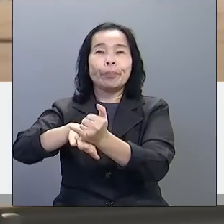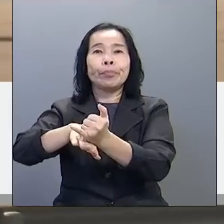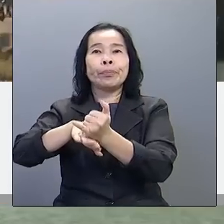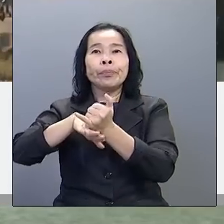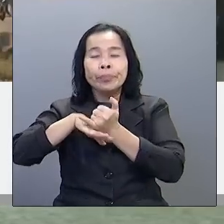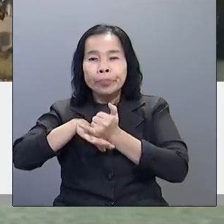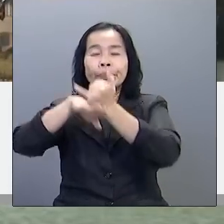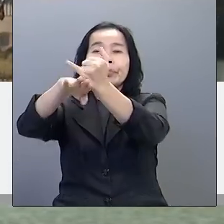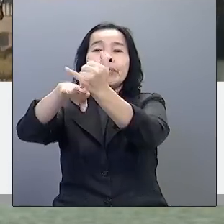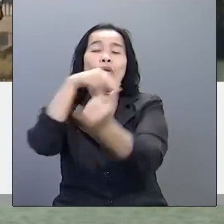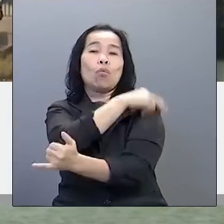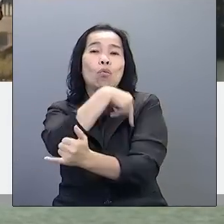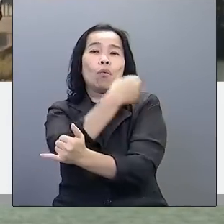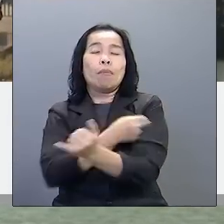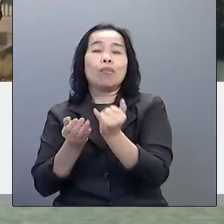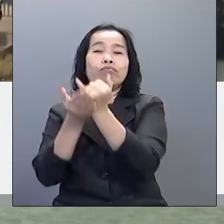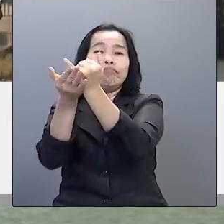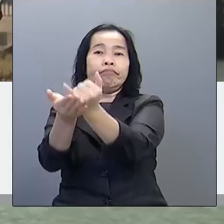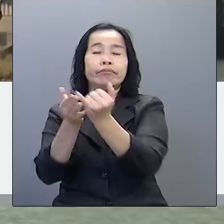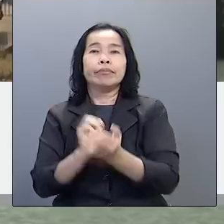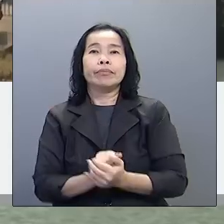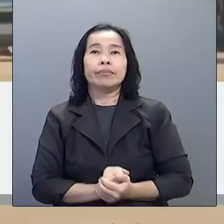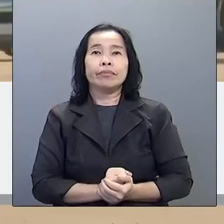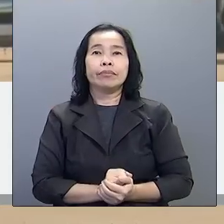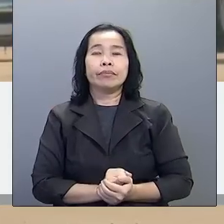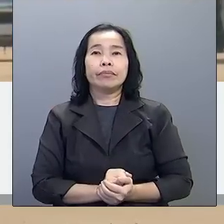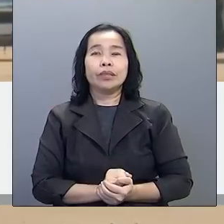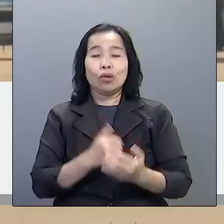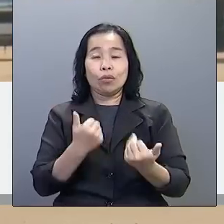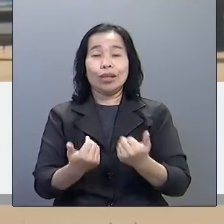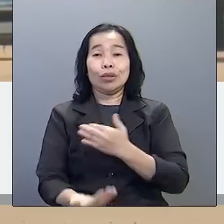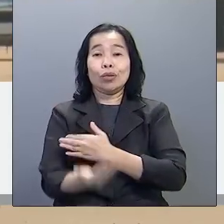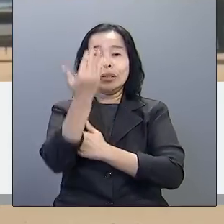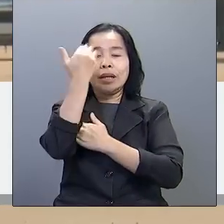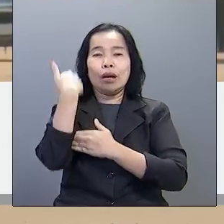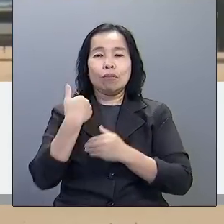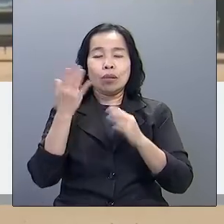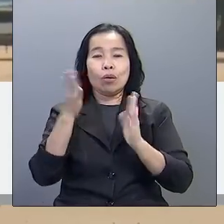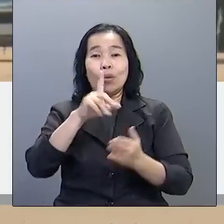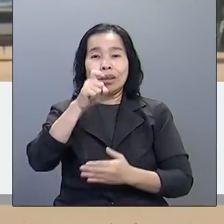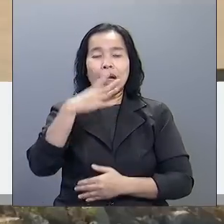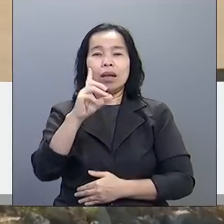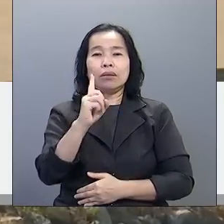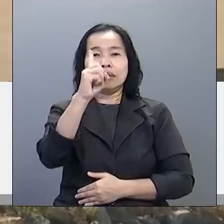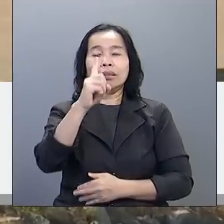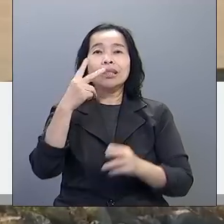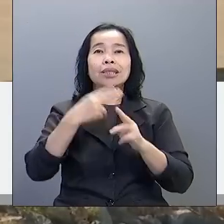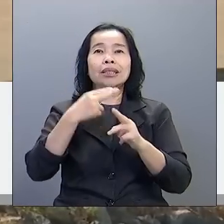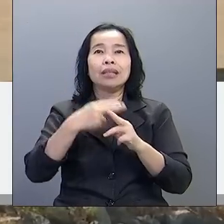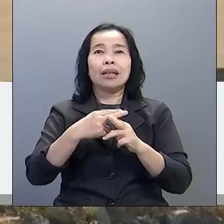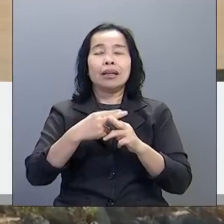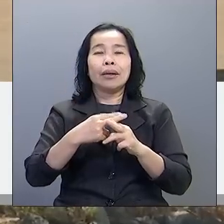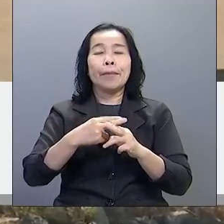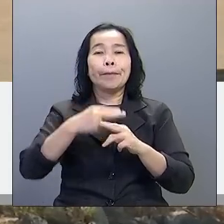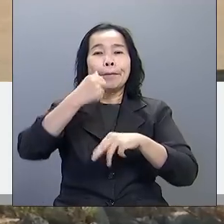ตัวก่อนส่งโรงพยาบาลบางสะพานครับนอกจากนี้เช้าวันนี้ยังมีร่างผู้เสียชีวิตอีก1คนคือพันจ่าเอกจิรา